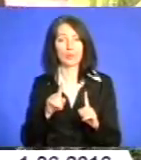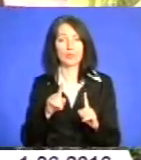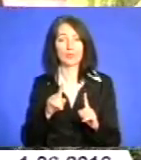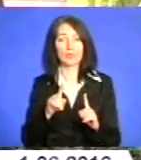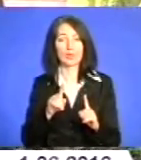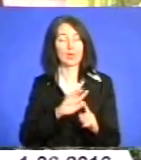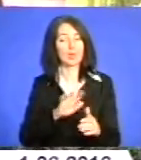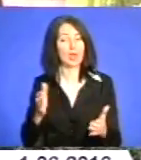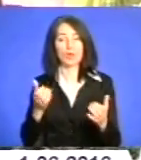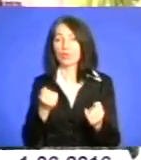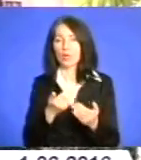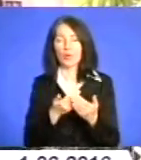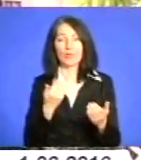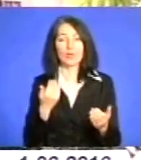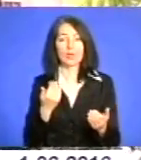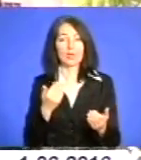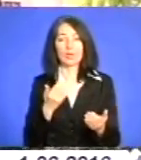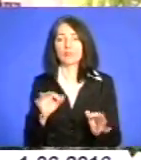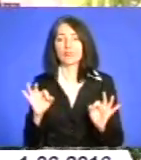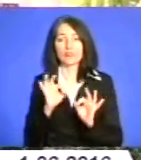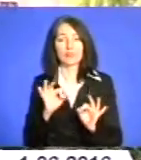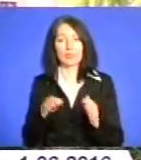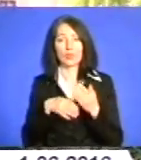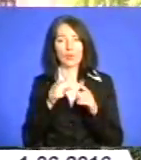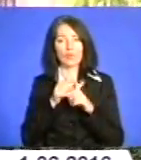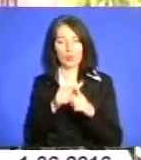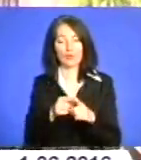не отримав від них ніякої відповіді,